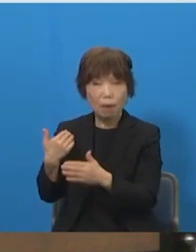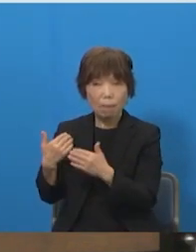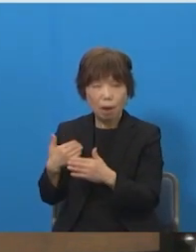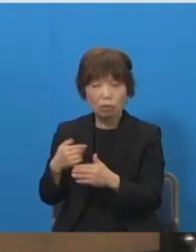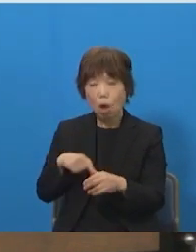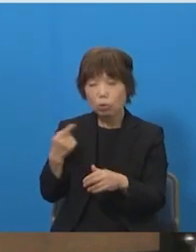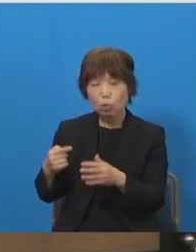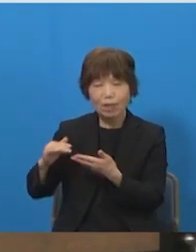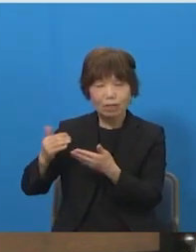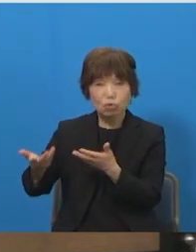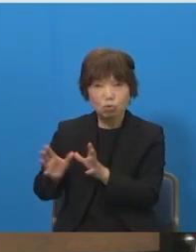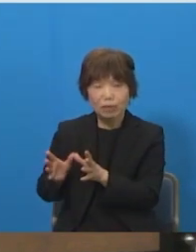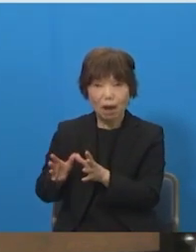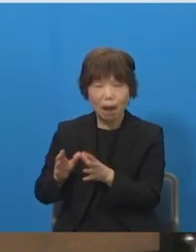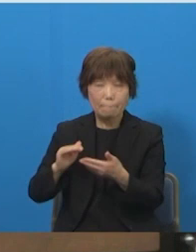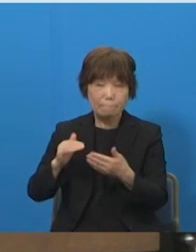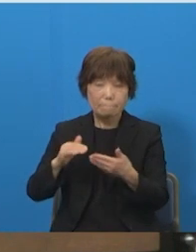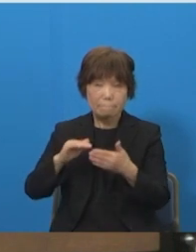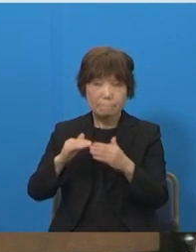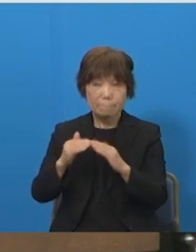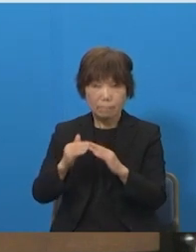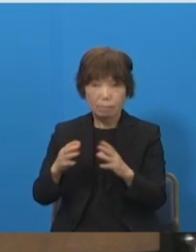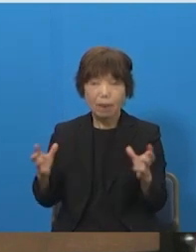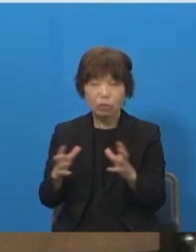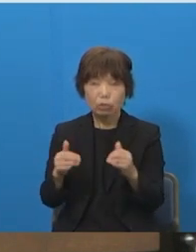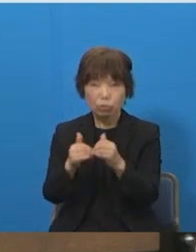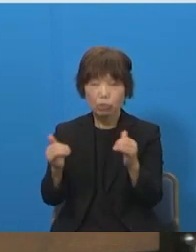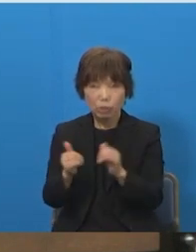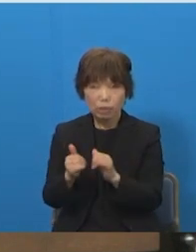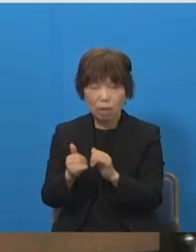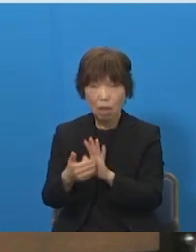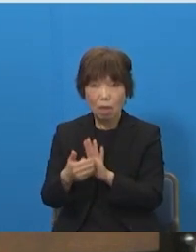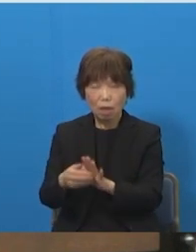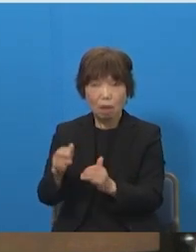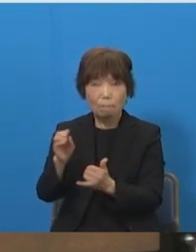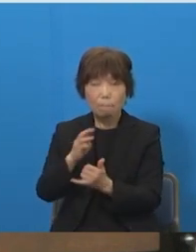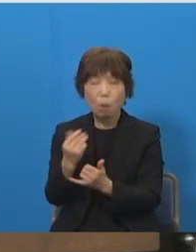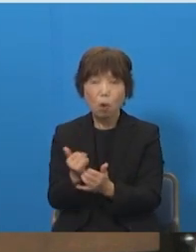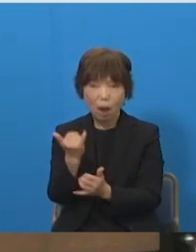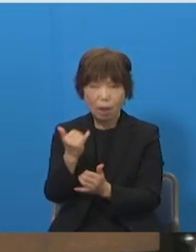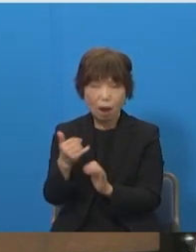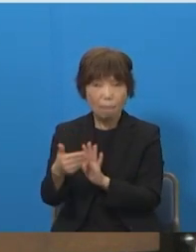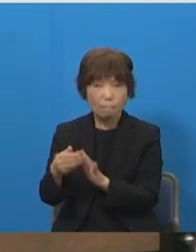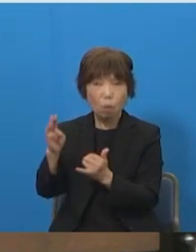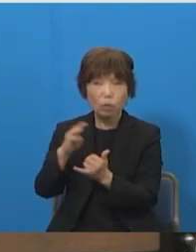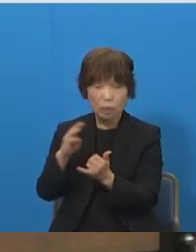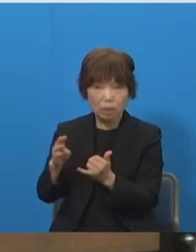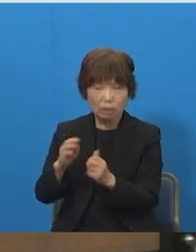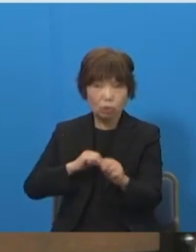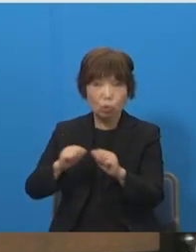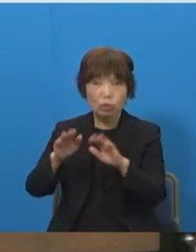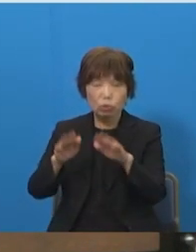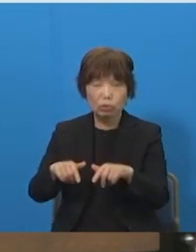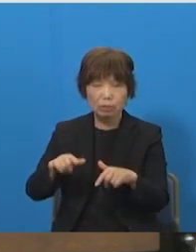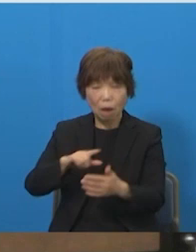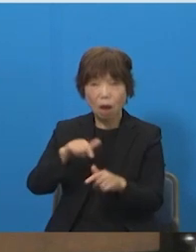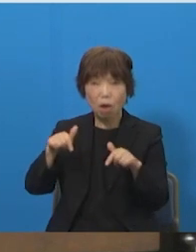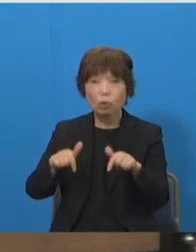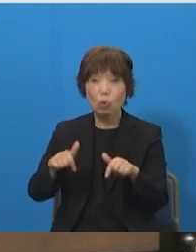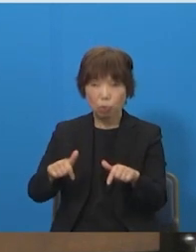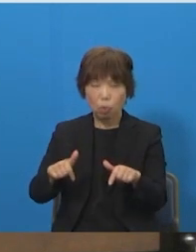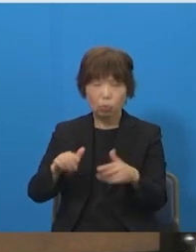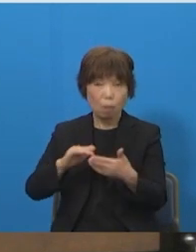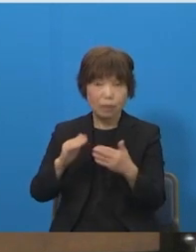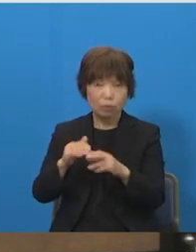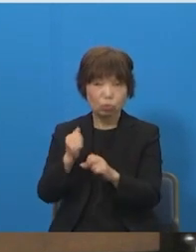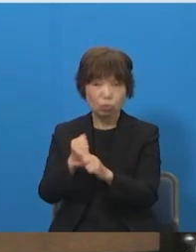や町衆などの市民の連携で防火や防災に努めてきた歴史があり、素晴らしい地域力で京都の町